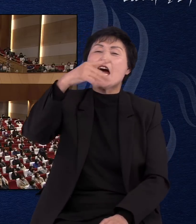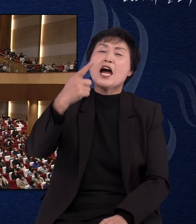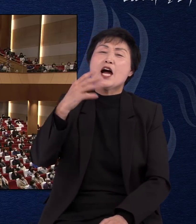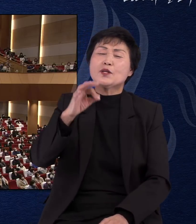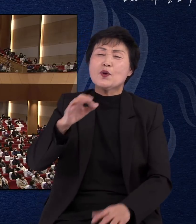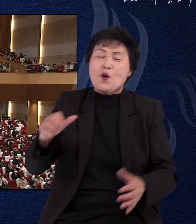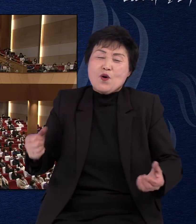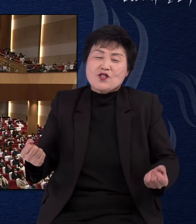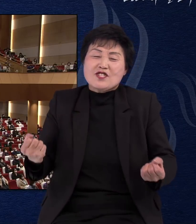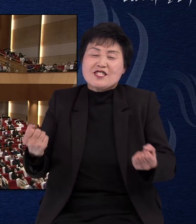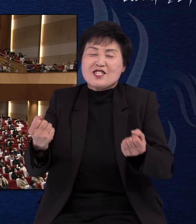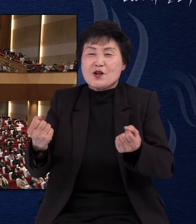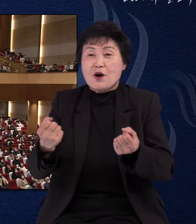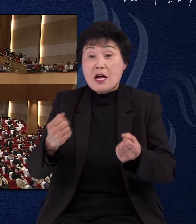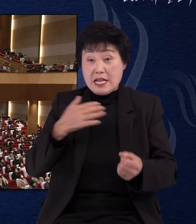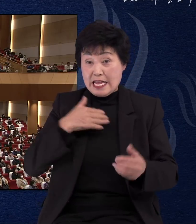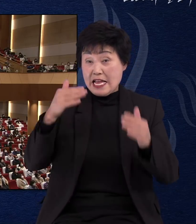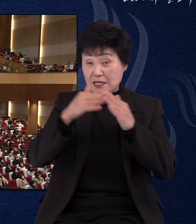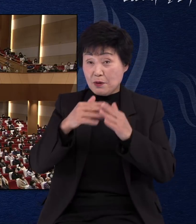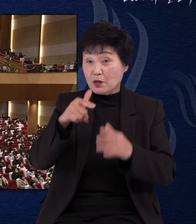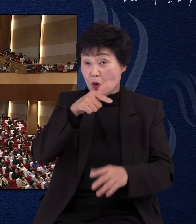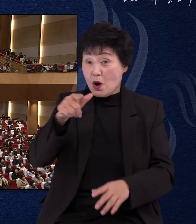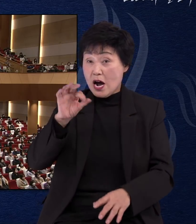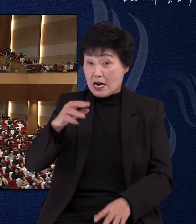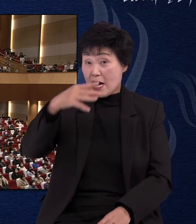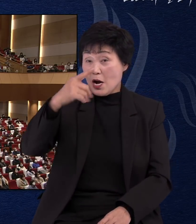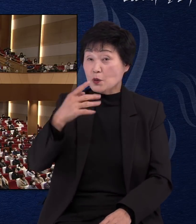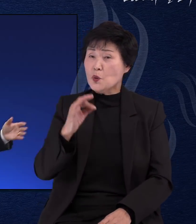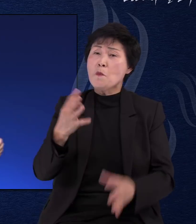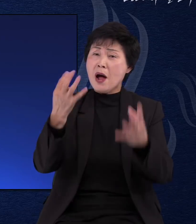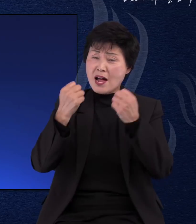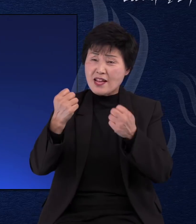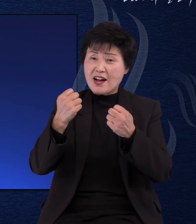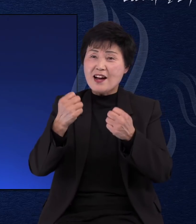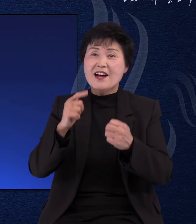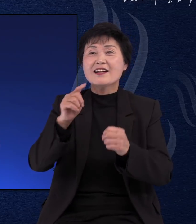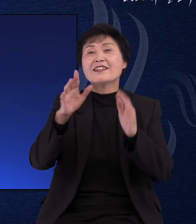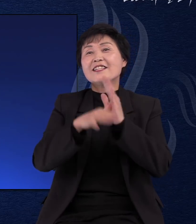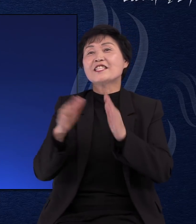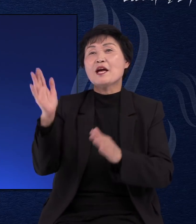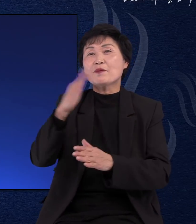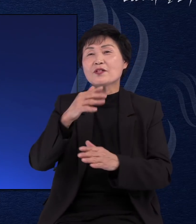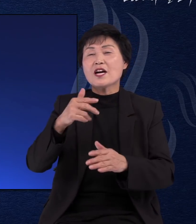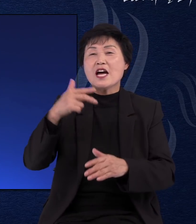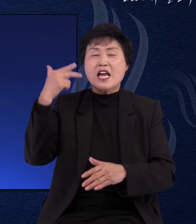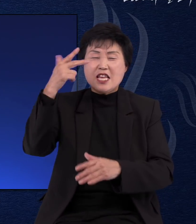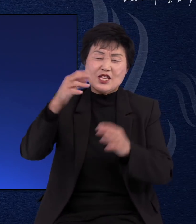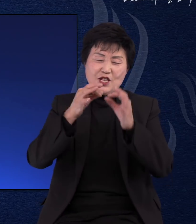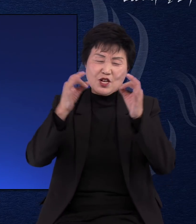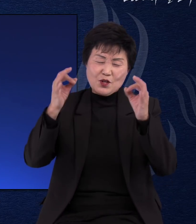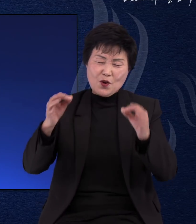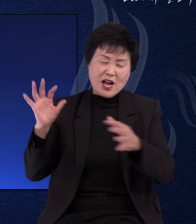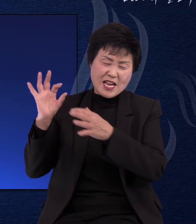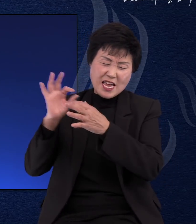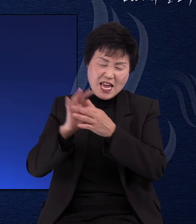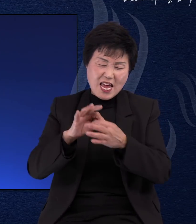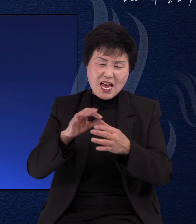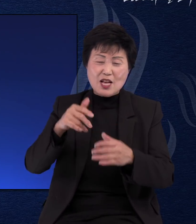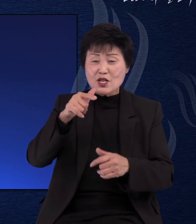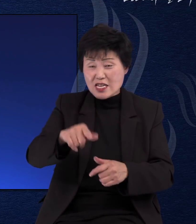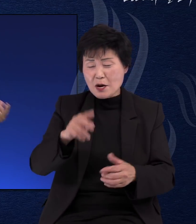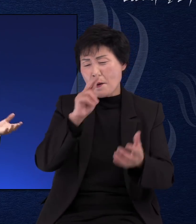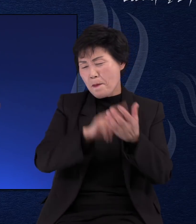우리 집에도 깡통은 많다. 저는 그때부터 신방도 없고 아무것도 없고 일주일 내내 깡통 팔아 지난주 깡통 판 돈 얼마